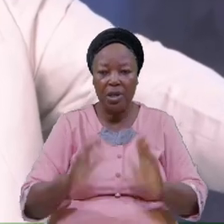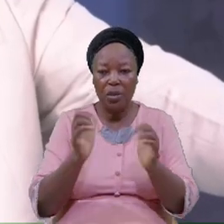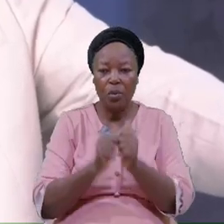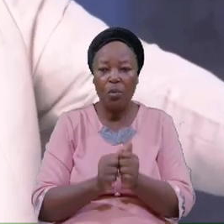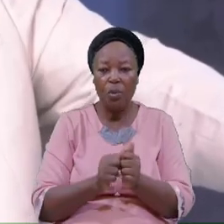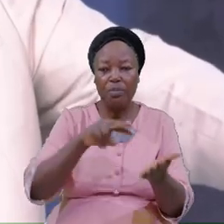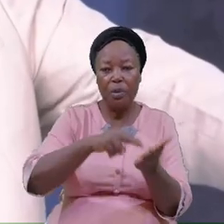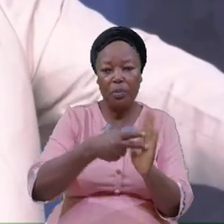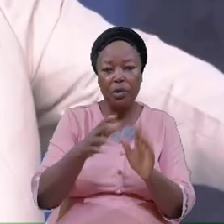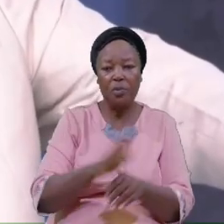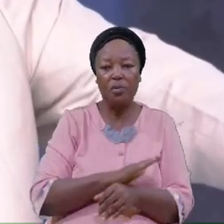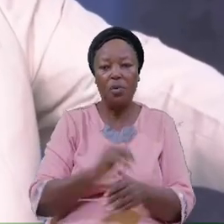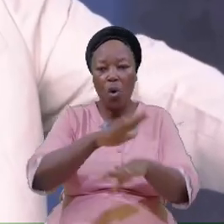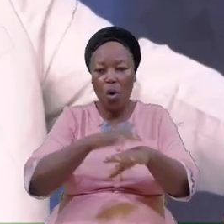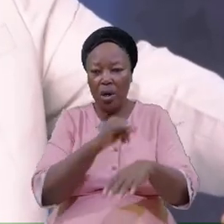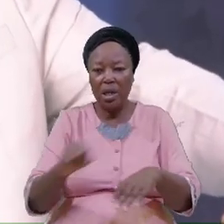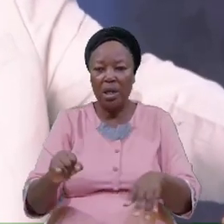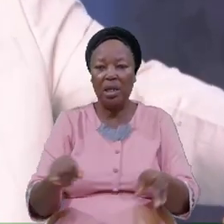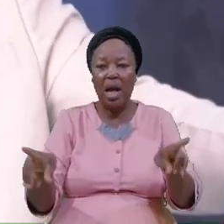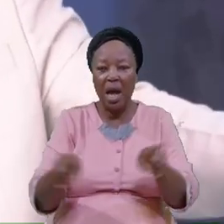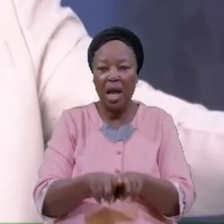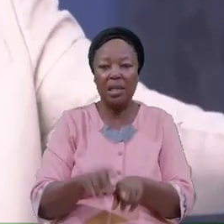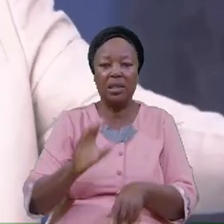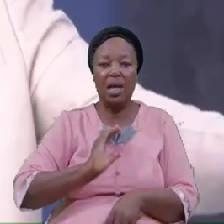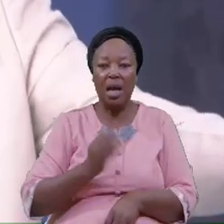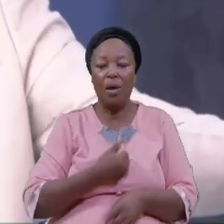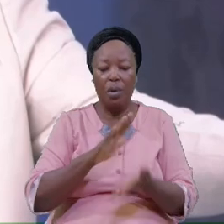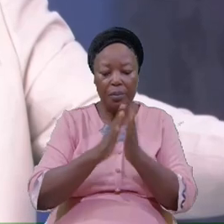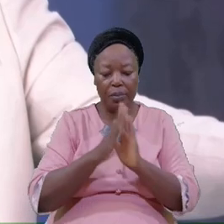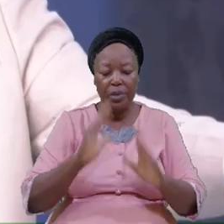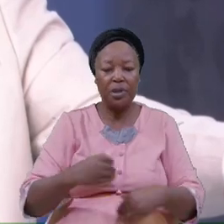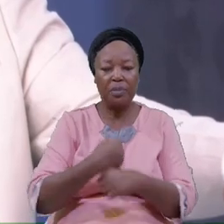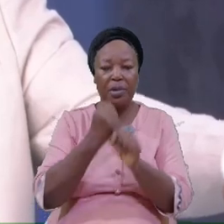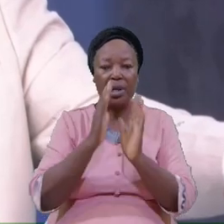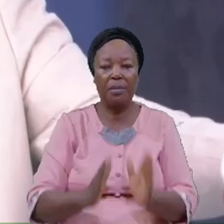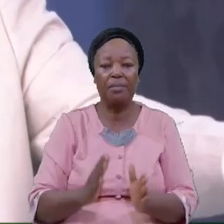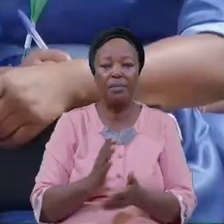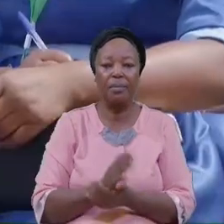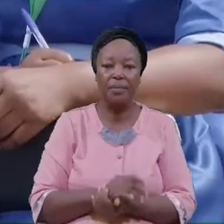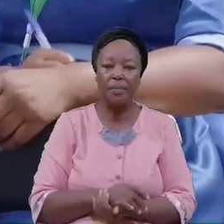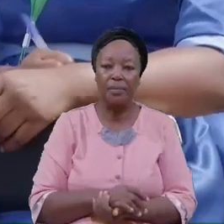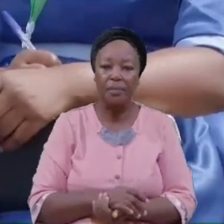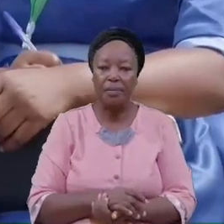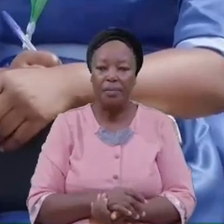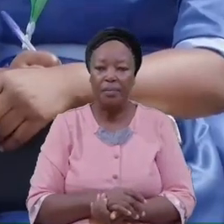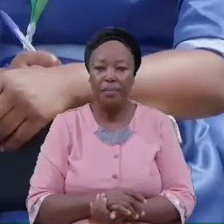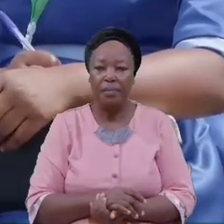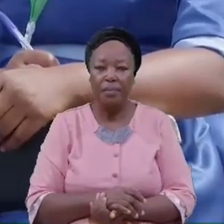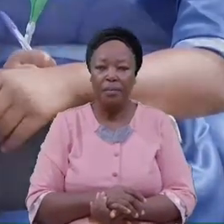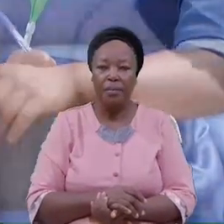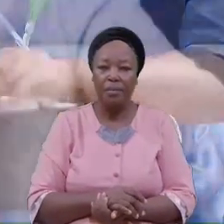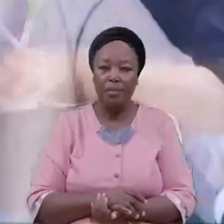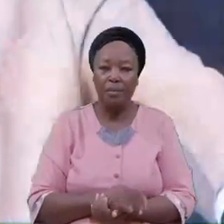calling, like our peacemaker. Poursuivre la paix par une vocation déterminée comme notre artisan de paix.